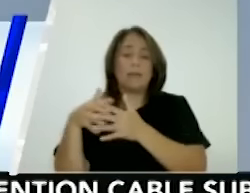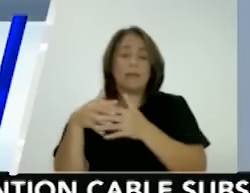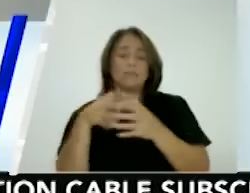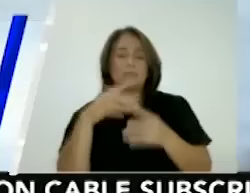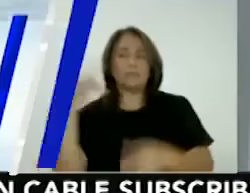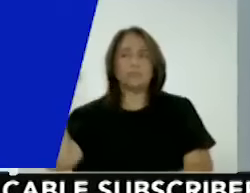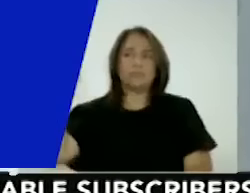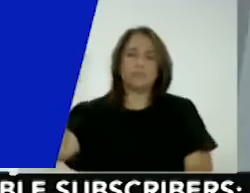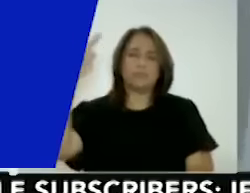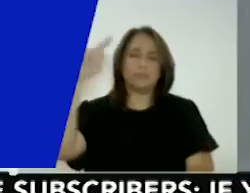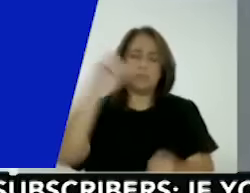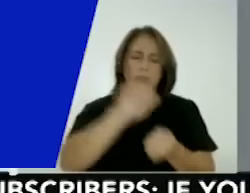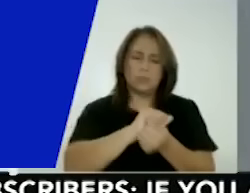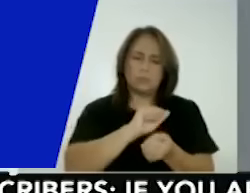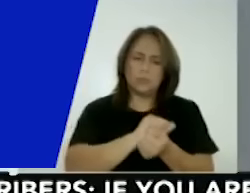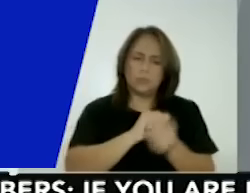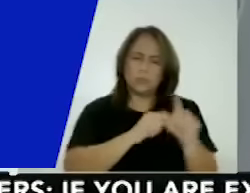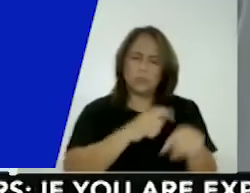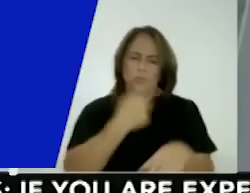China.